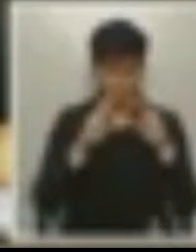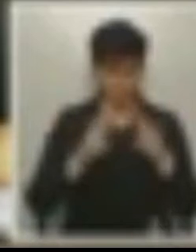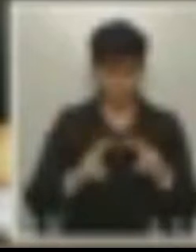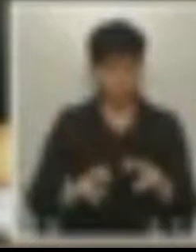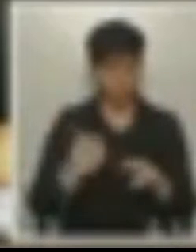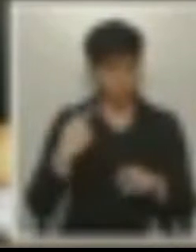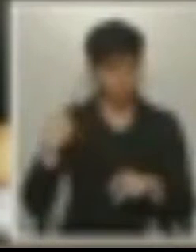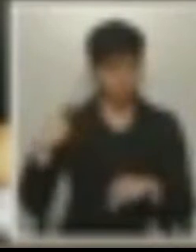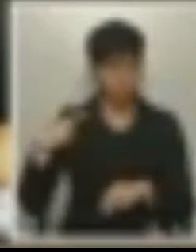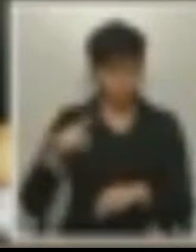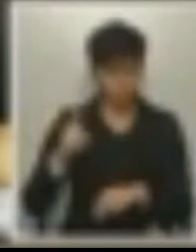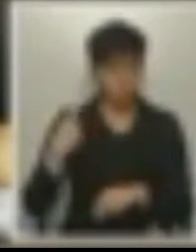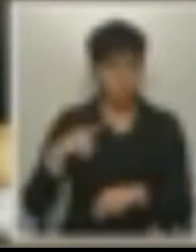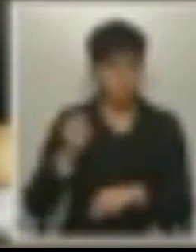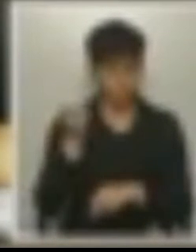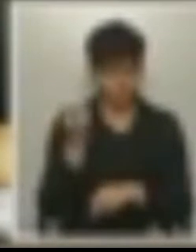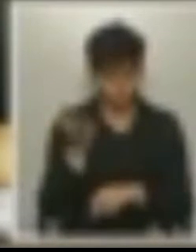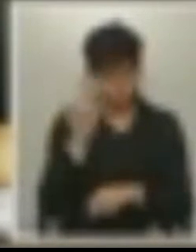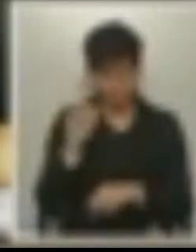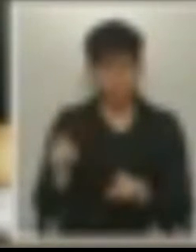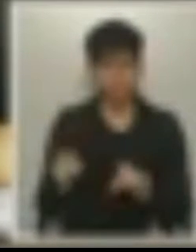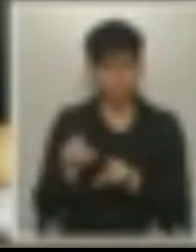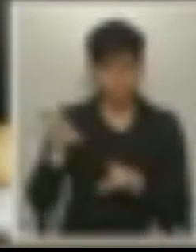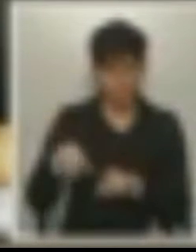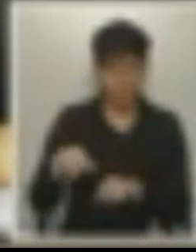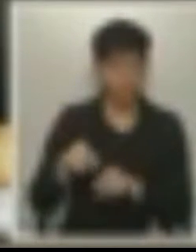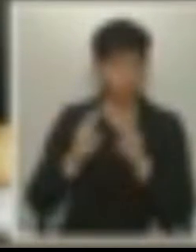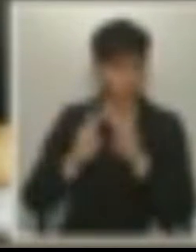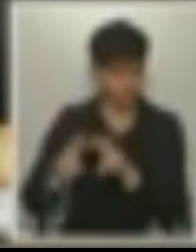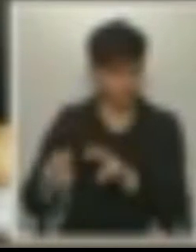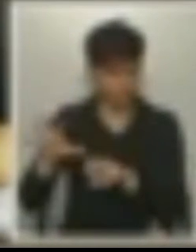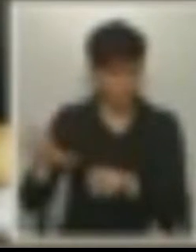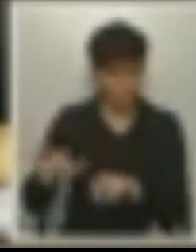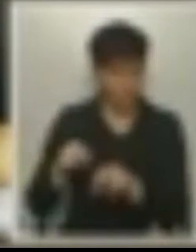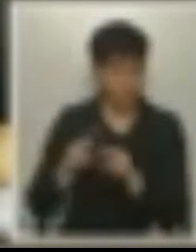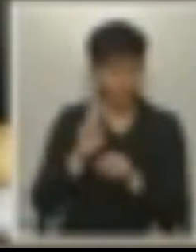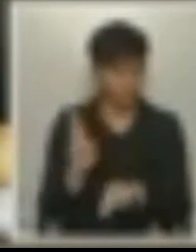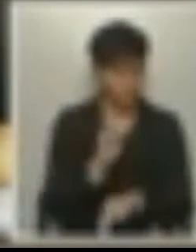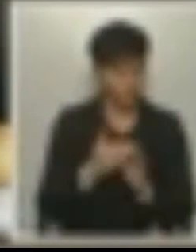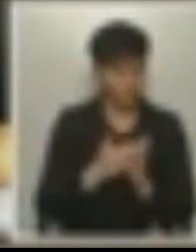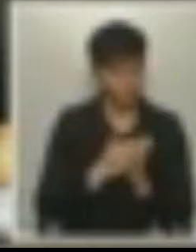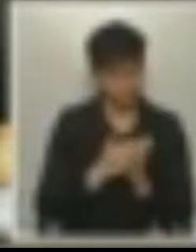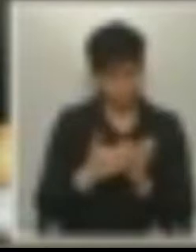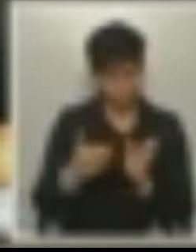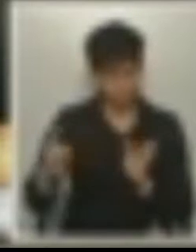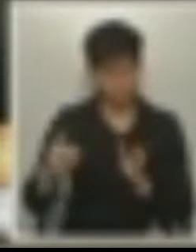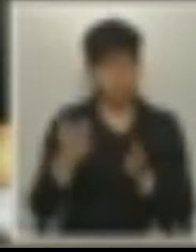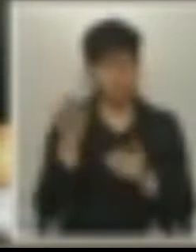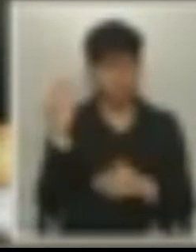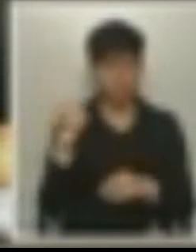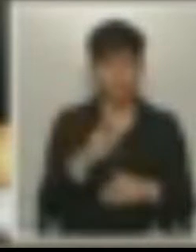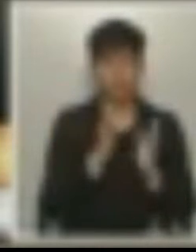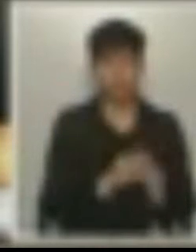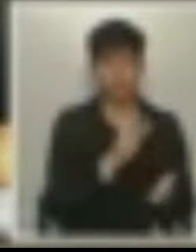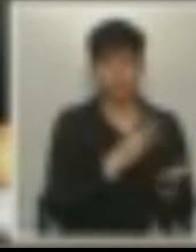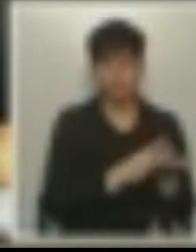ครับตัวผมเองเนี่ยใช้ประโยชน์ของงานวิจัยของสถาบันพระปกเกล้าอย่างต่อเนื่องมาโดยตลอดนะครับสมัยเป็นนักวิชาการเป็นอาจารย์อยู่ที่